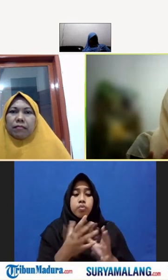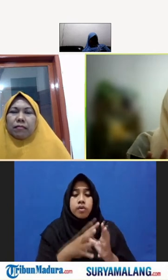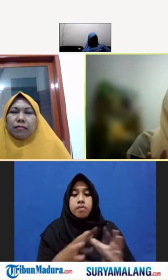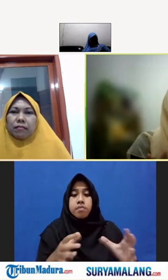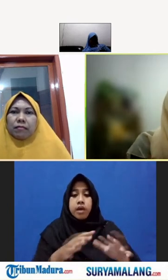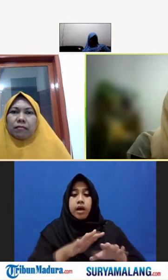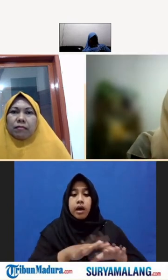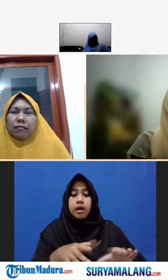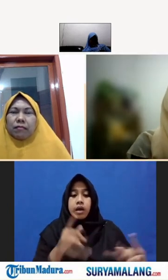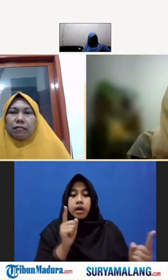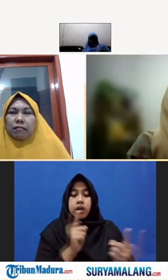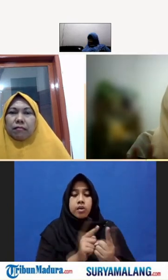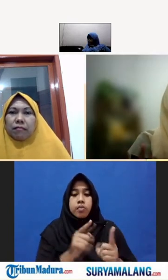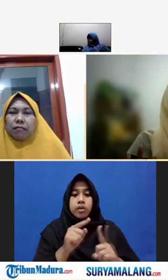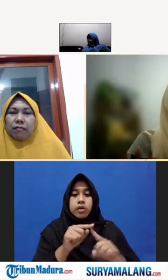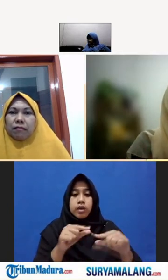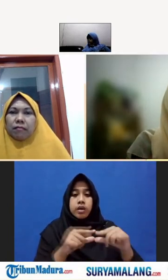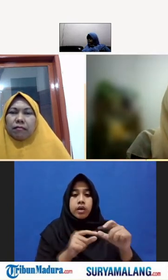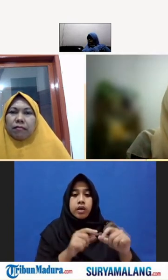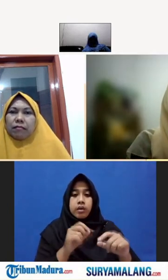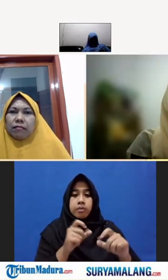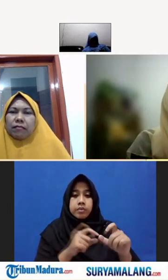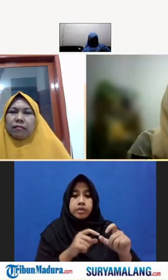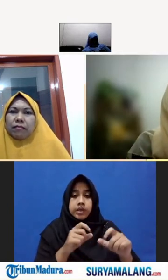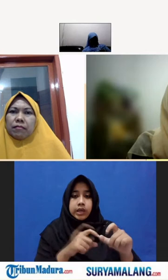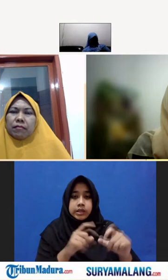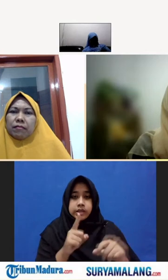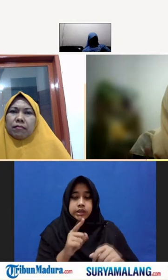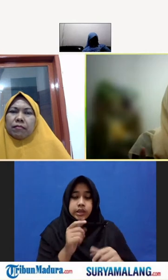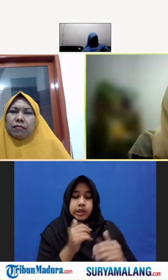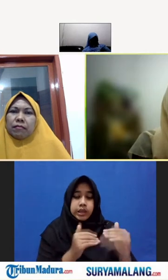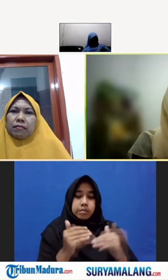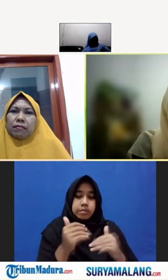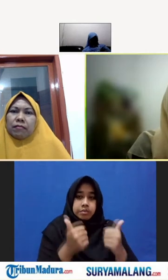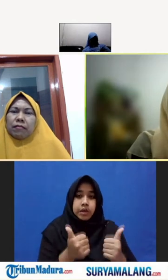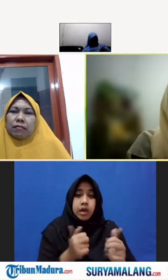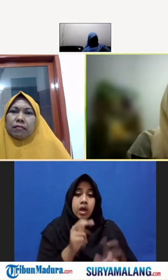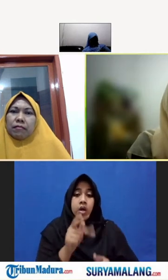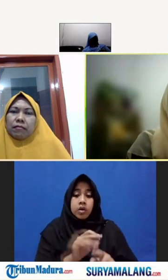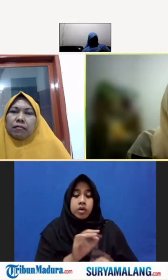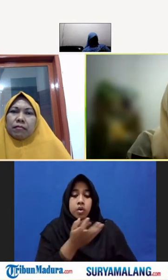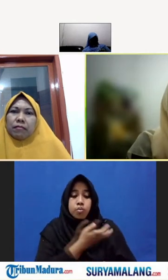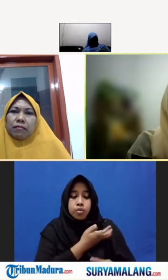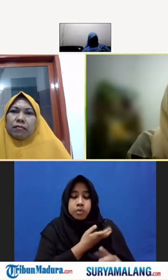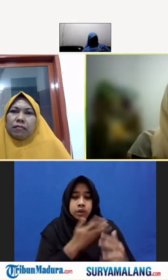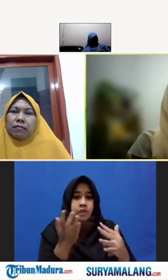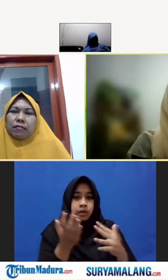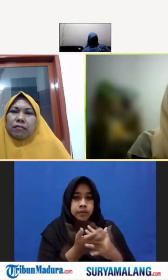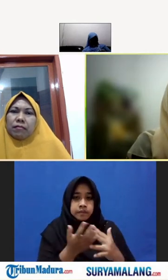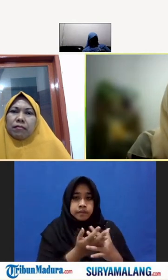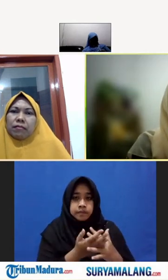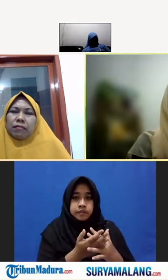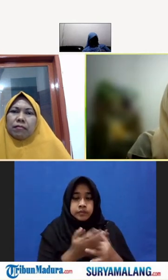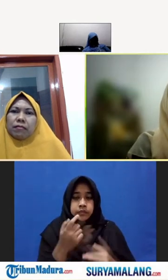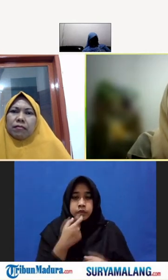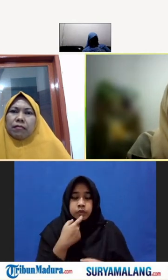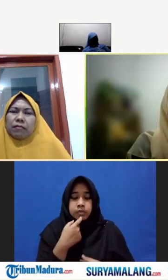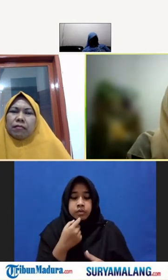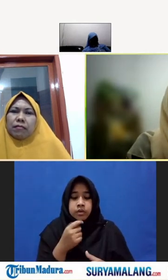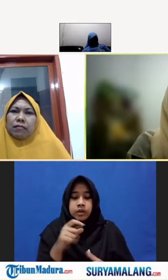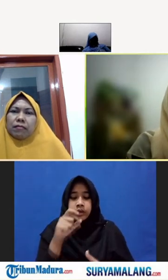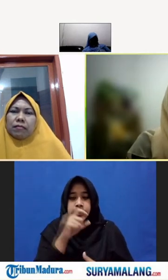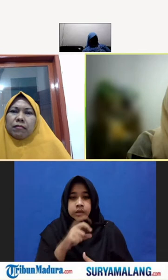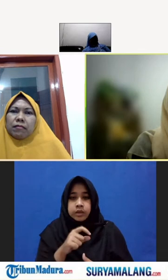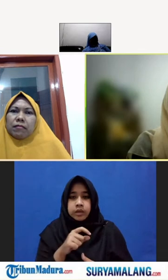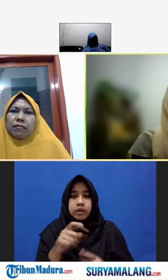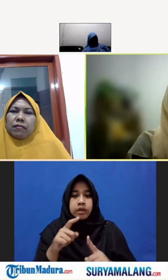terapis SI, itu lebih baik. Kalau nggak punya akses, ibu coba cari kayak